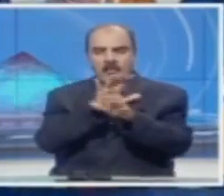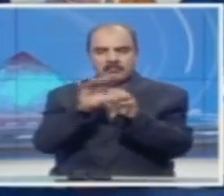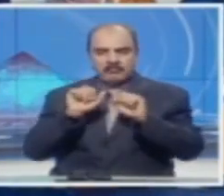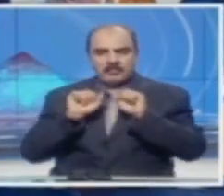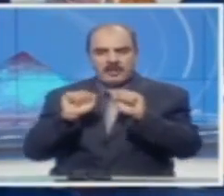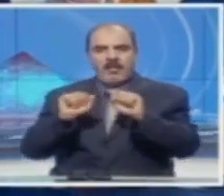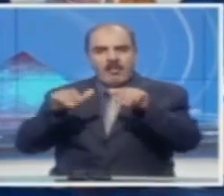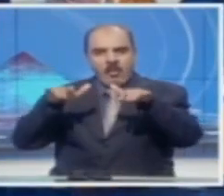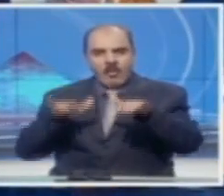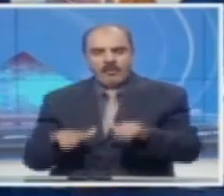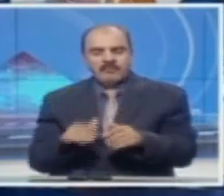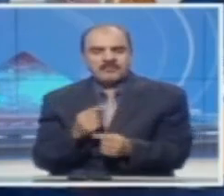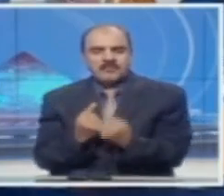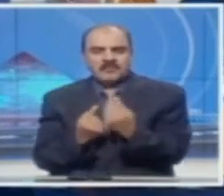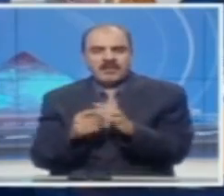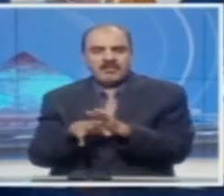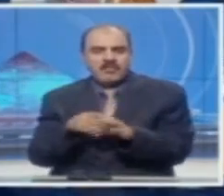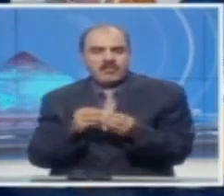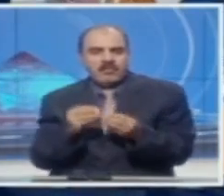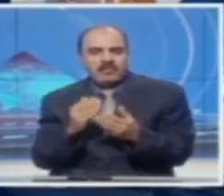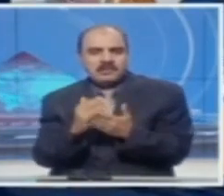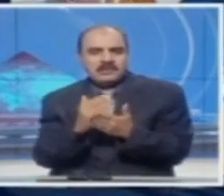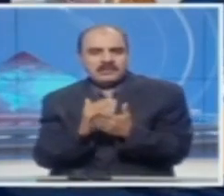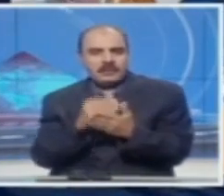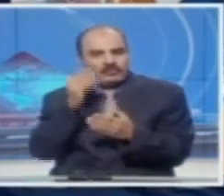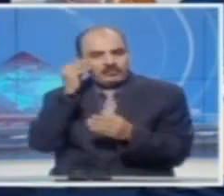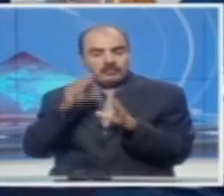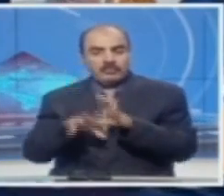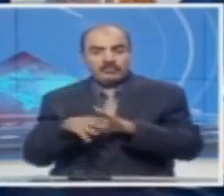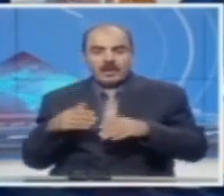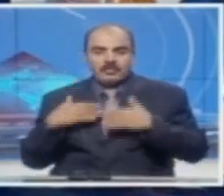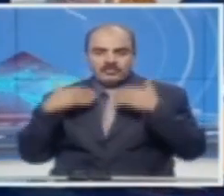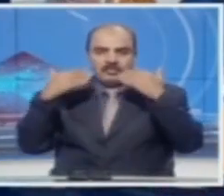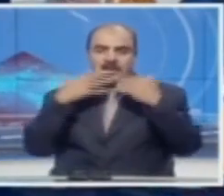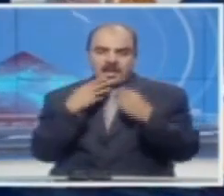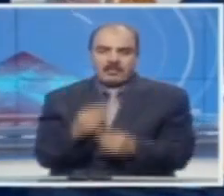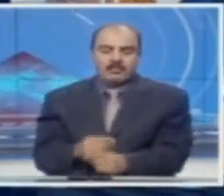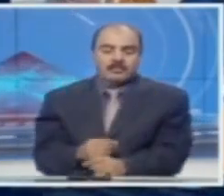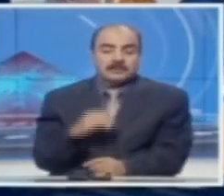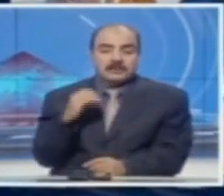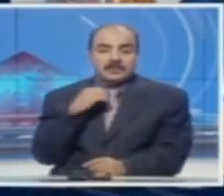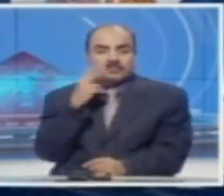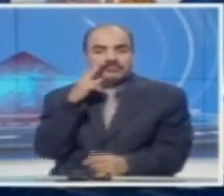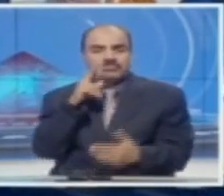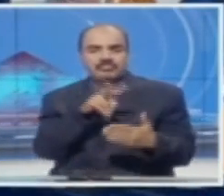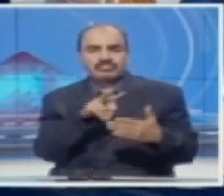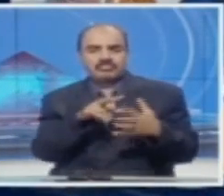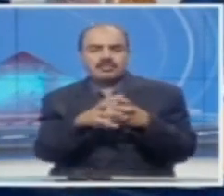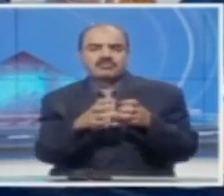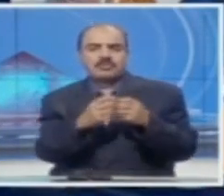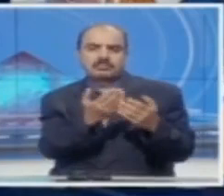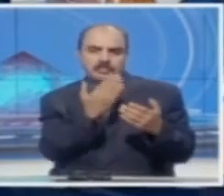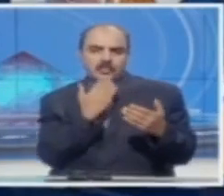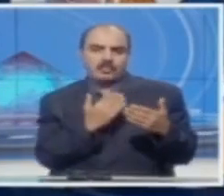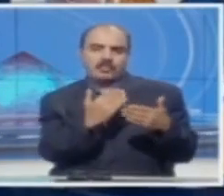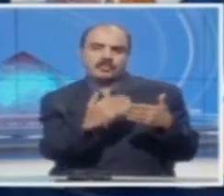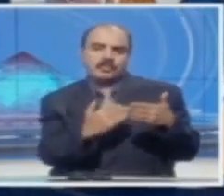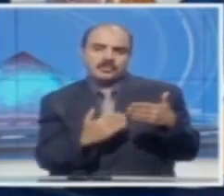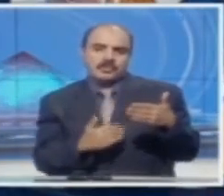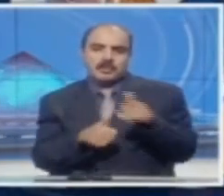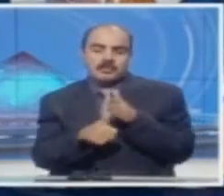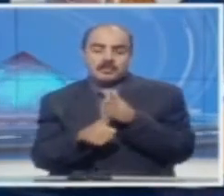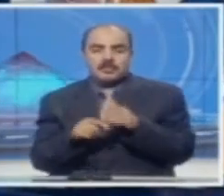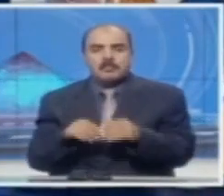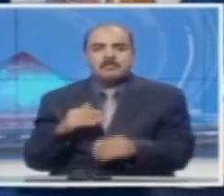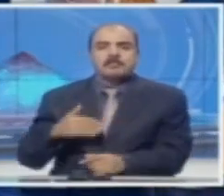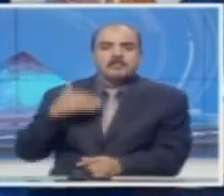المسؤولين المعنيين لمتابعة تطورات الموقف التنفيذي للمشروع، حيث اطلع الرئيس السيسي في هذا الإطار على تطورات المرحلة